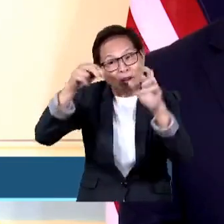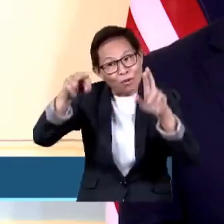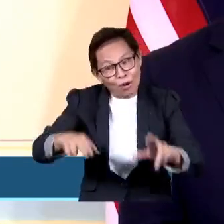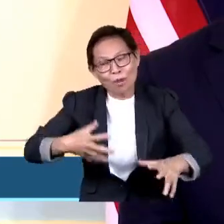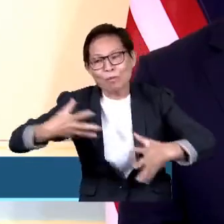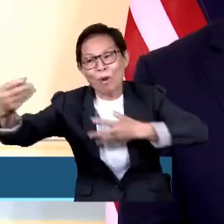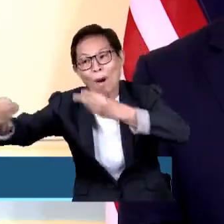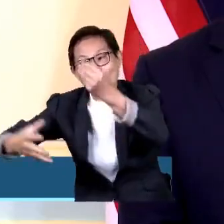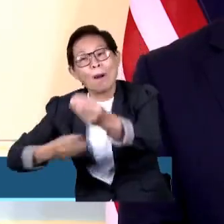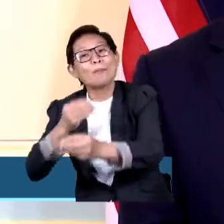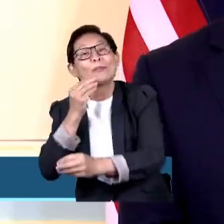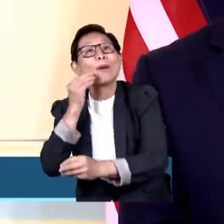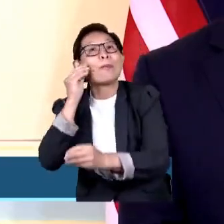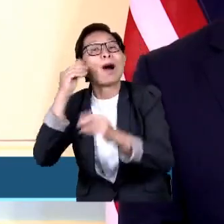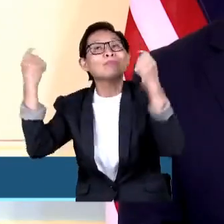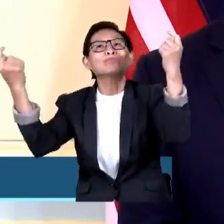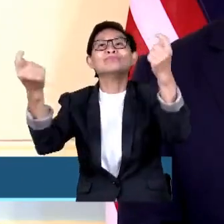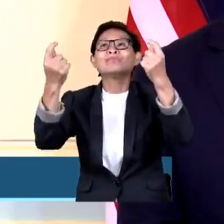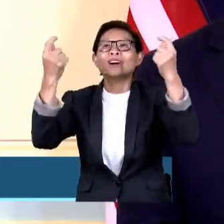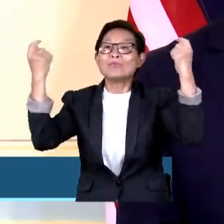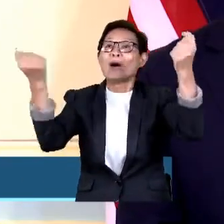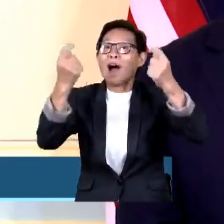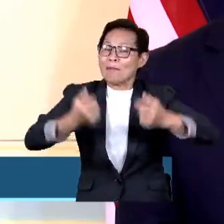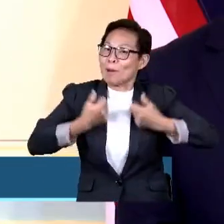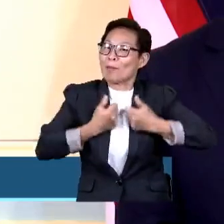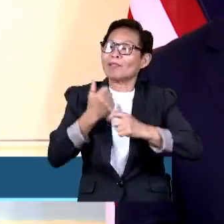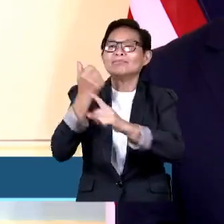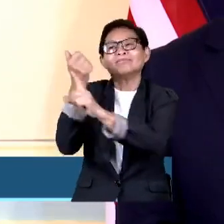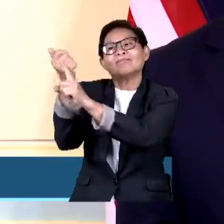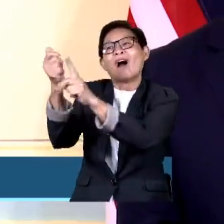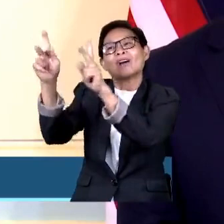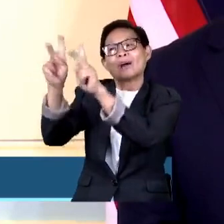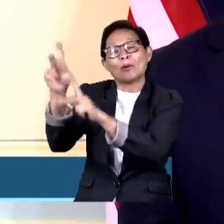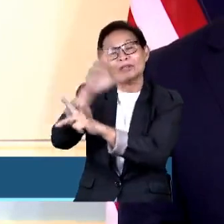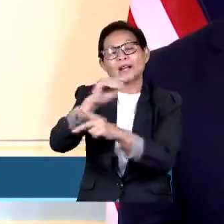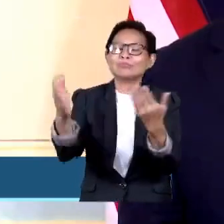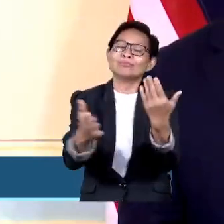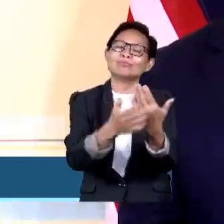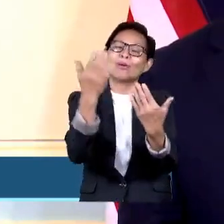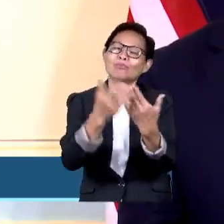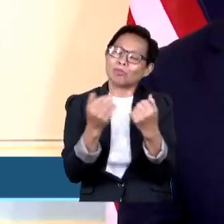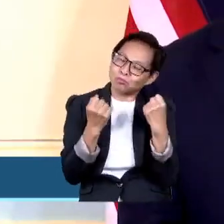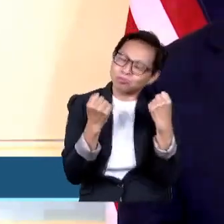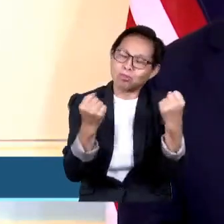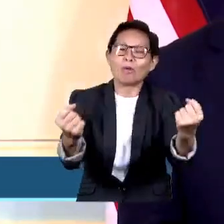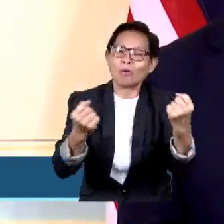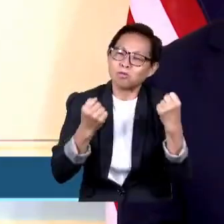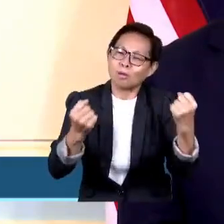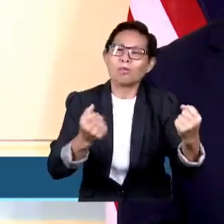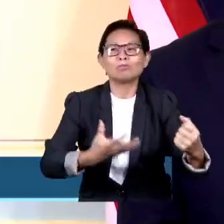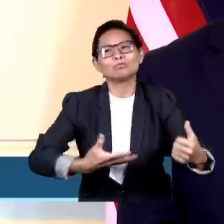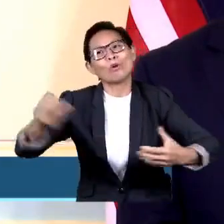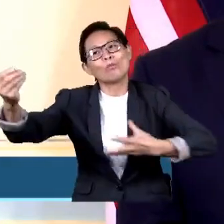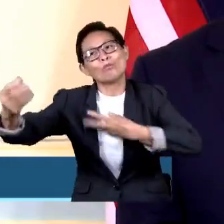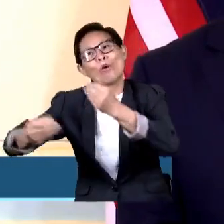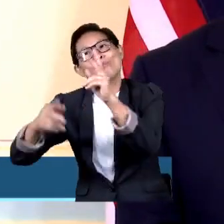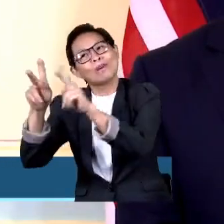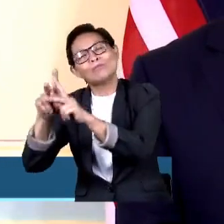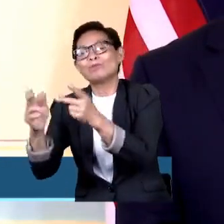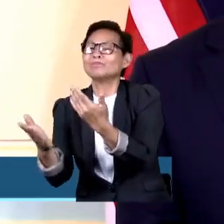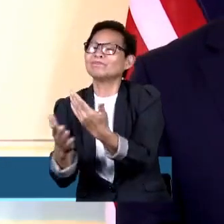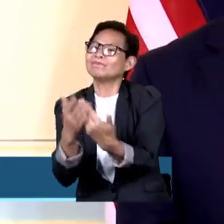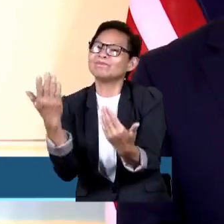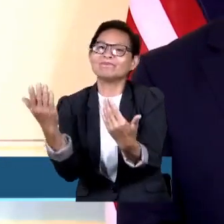pulang beraya di kampung halaman masing-masing serta memudahkan perancangan perjalanan balik ke kampung.